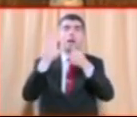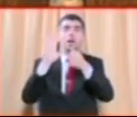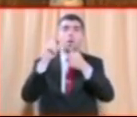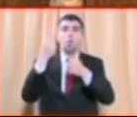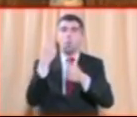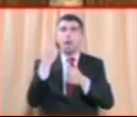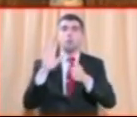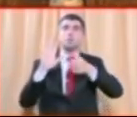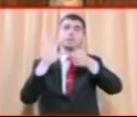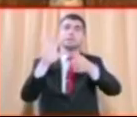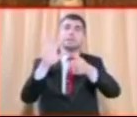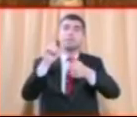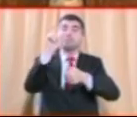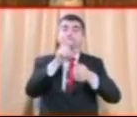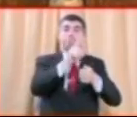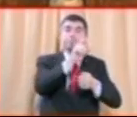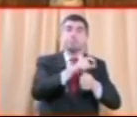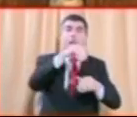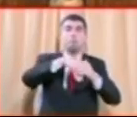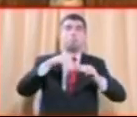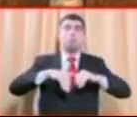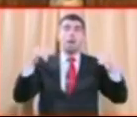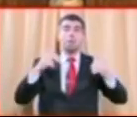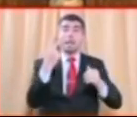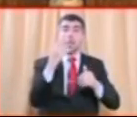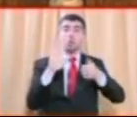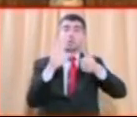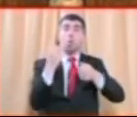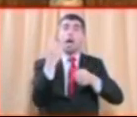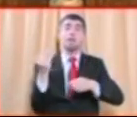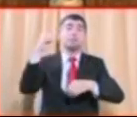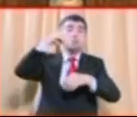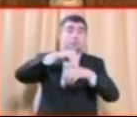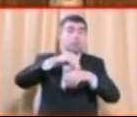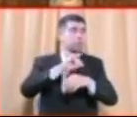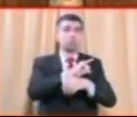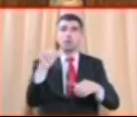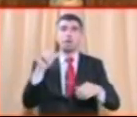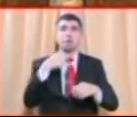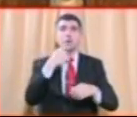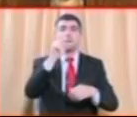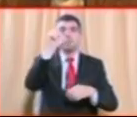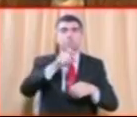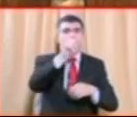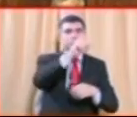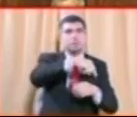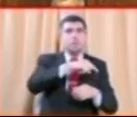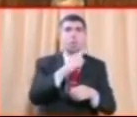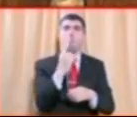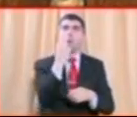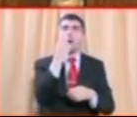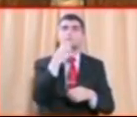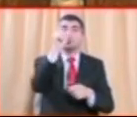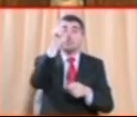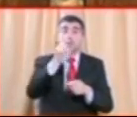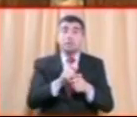كنطالبوا بتطبيق النظام الداخلي، وإلا لا اعتراض علي لنا على طرح السؤال من أي نائب ما عدا النائب